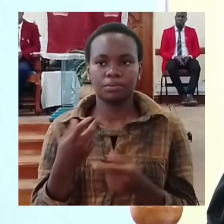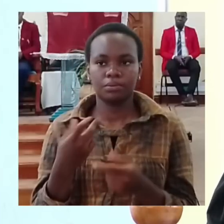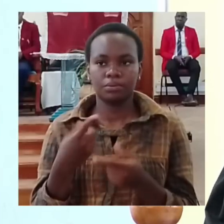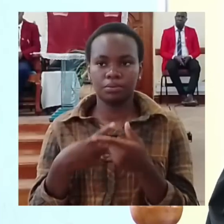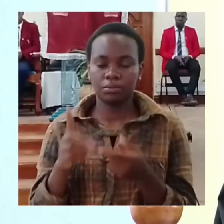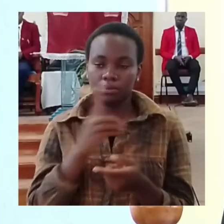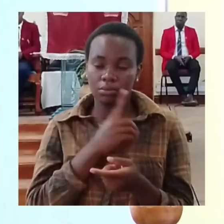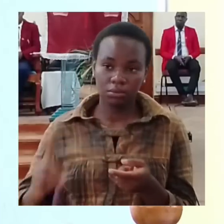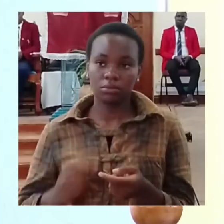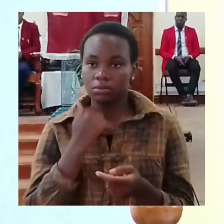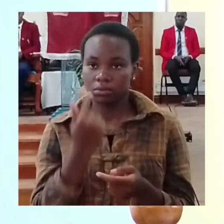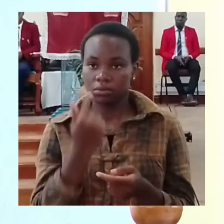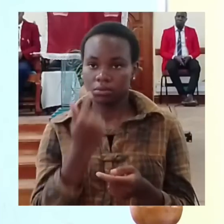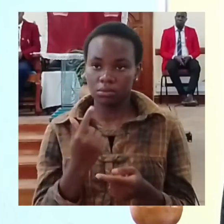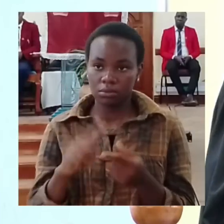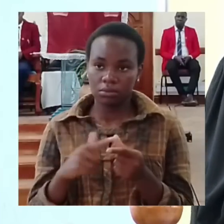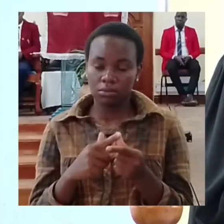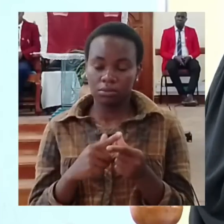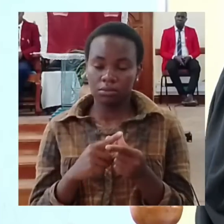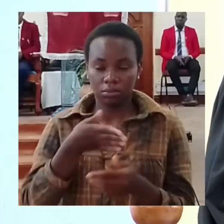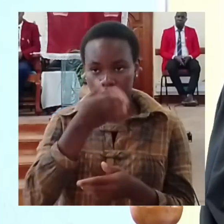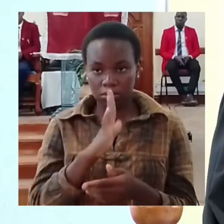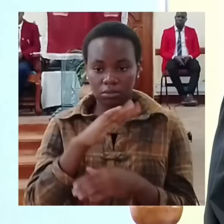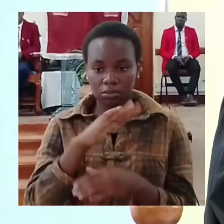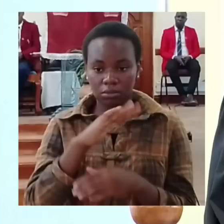aca, niĩ ndĩna Ngai.